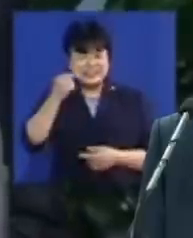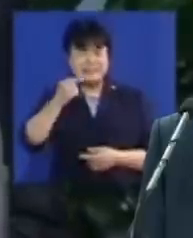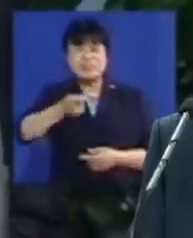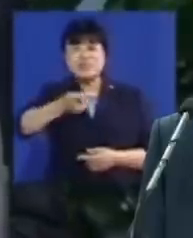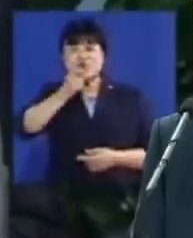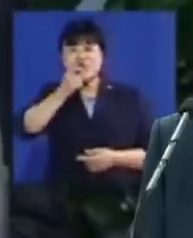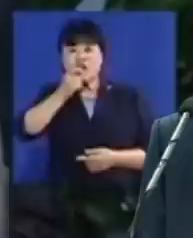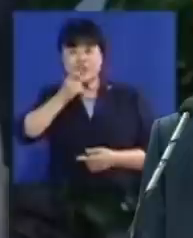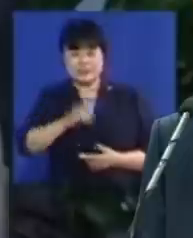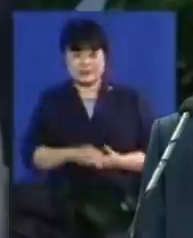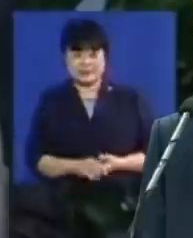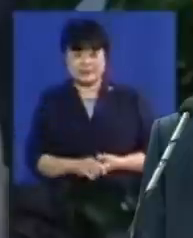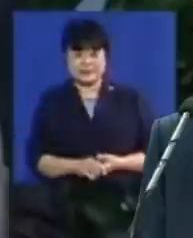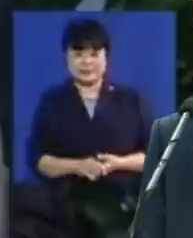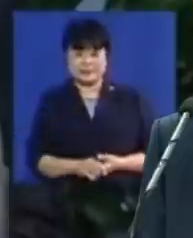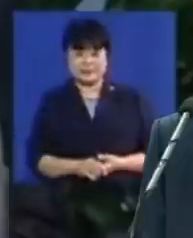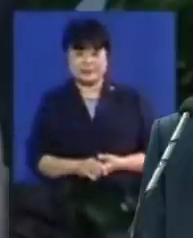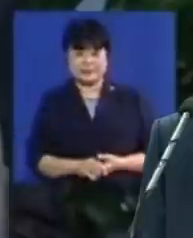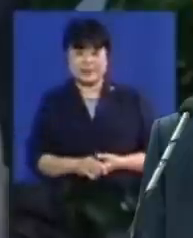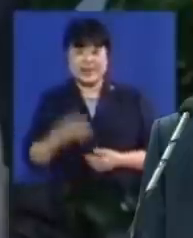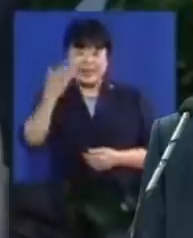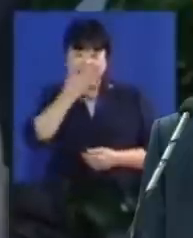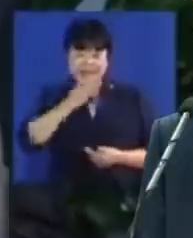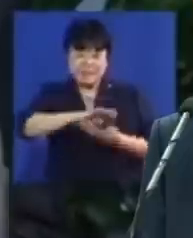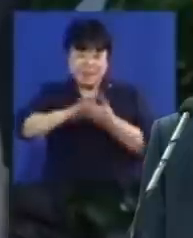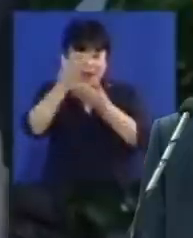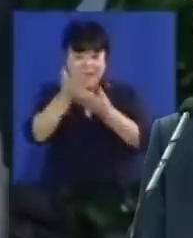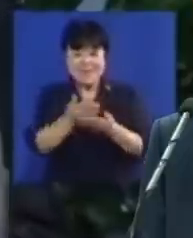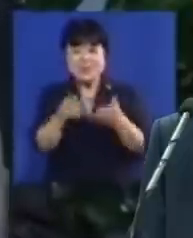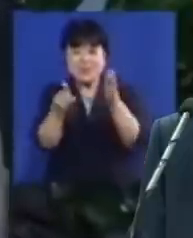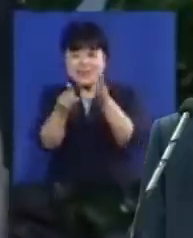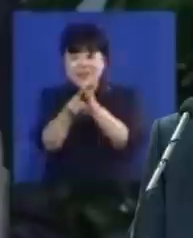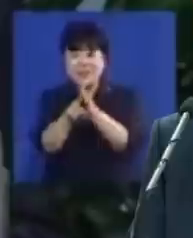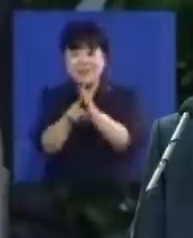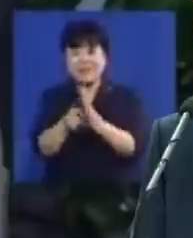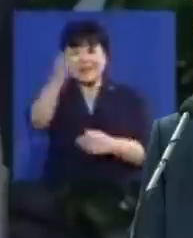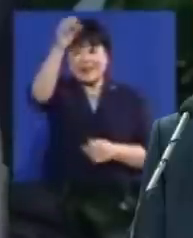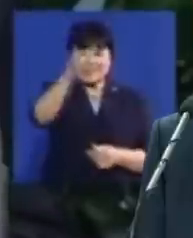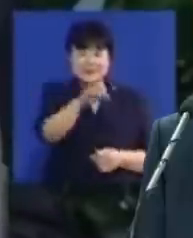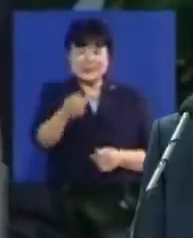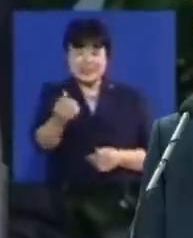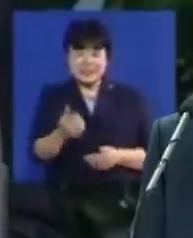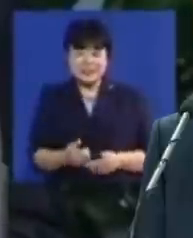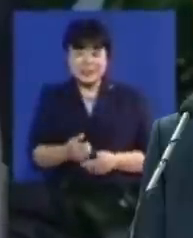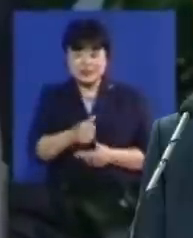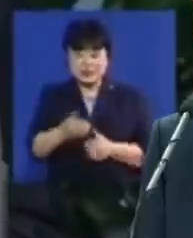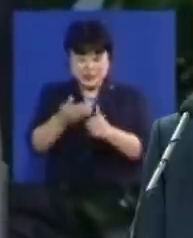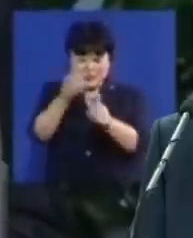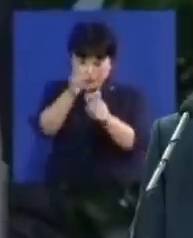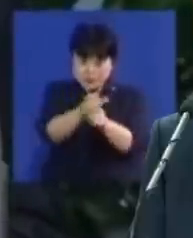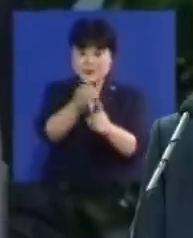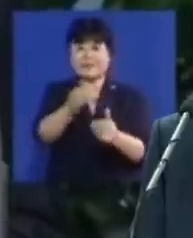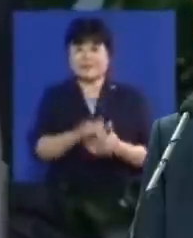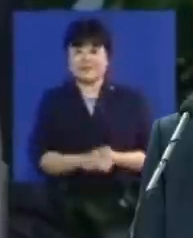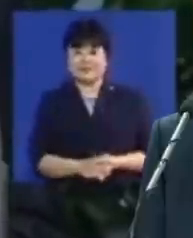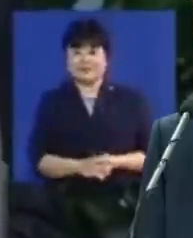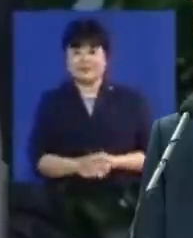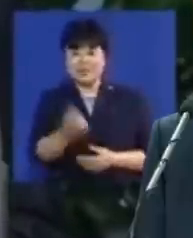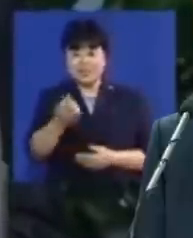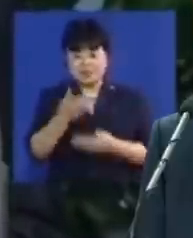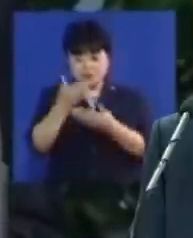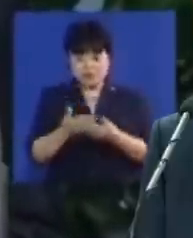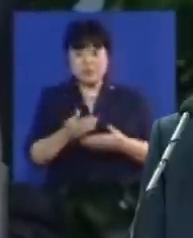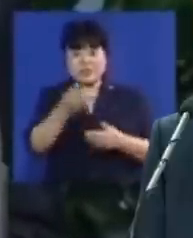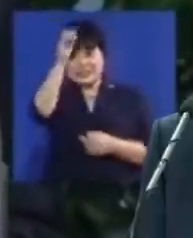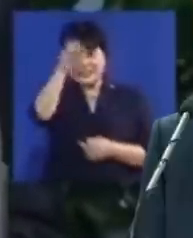선물을 다 달게 변하려면 십자가는 이미 주님이 주어지신 것입니다. 이미